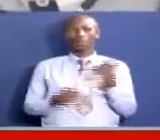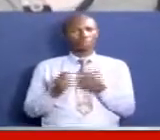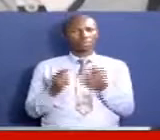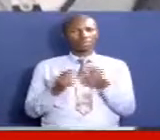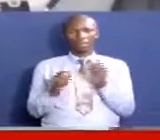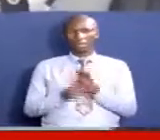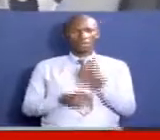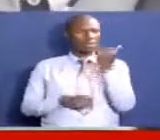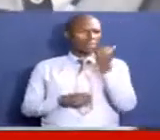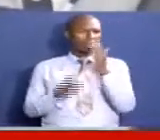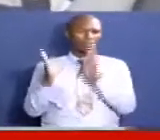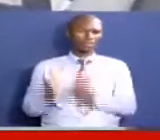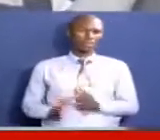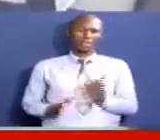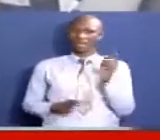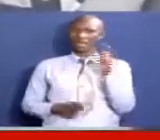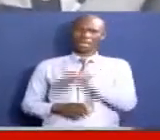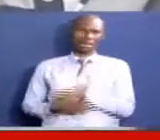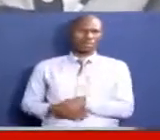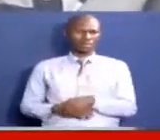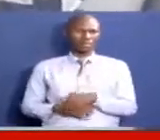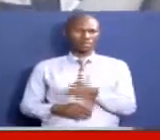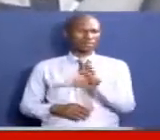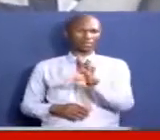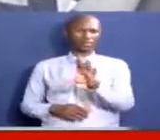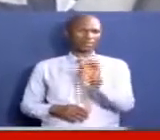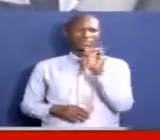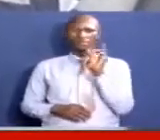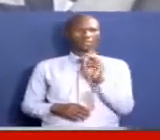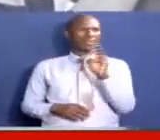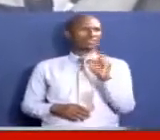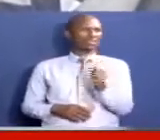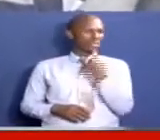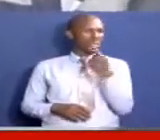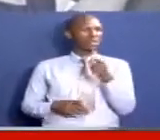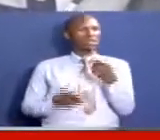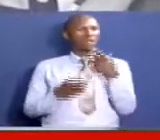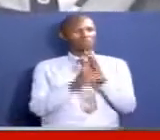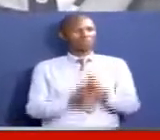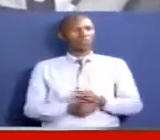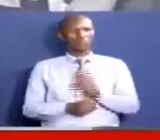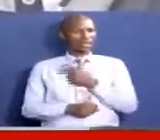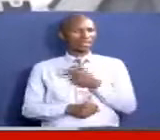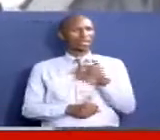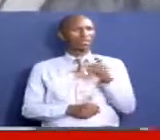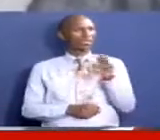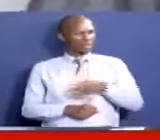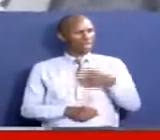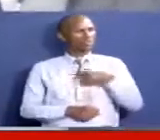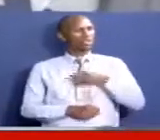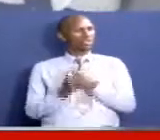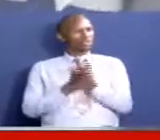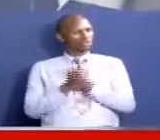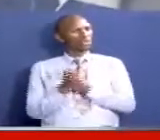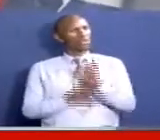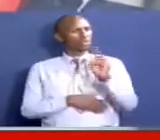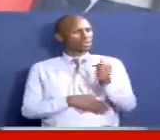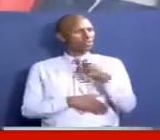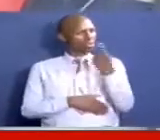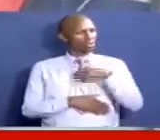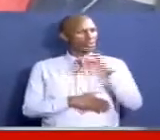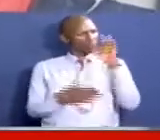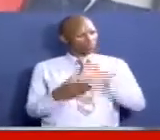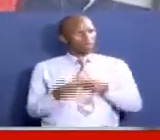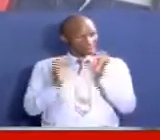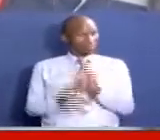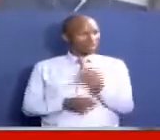muno, mundu kuka kutuwa lote ya mundu. Ikitu yuku walotuwa MCA wa Kivou. MCA wa Kivou ni ititu unyivola tu kwenye. Na mundu la ukwaze